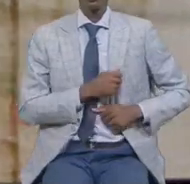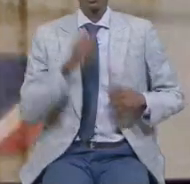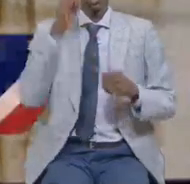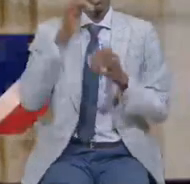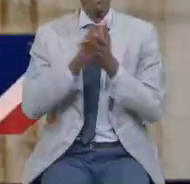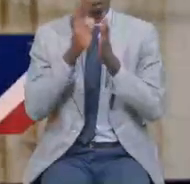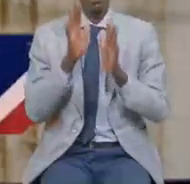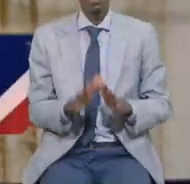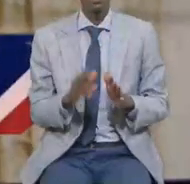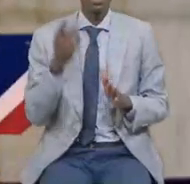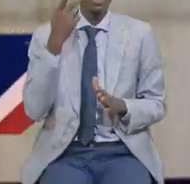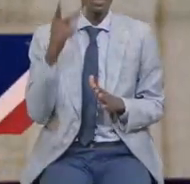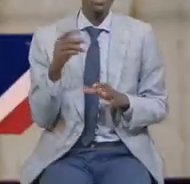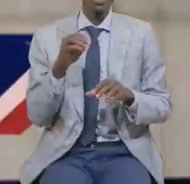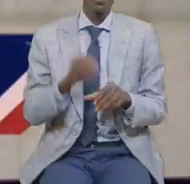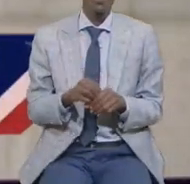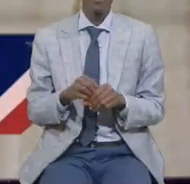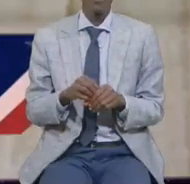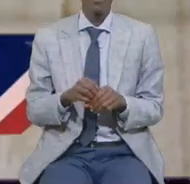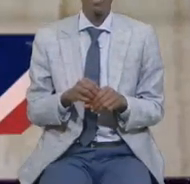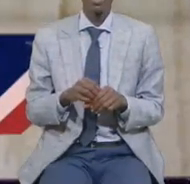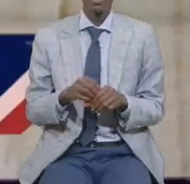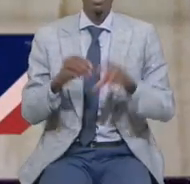3, verset 16.